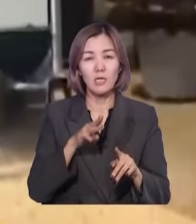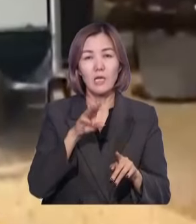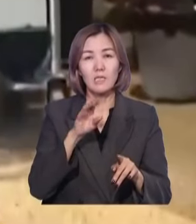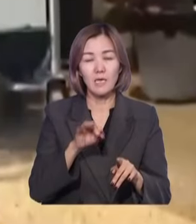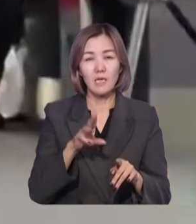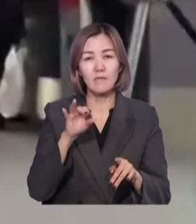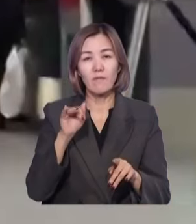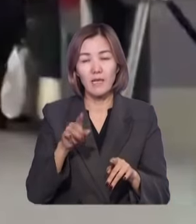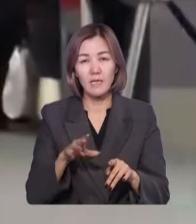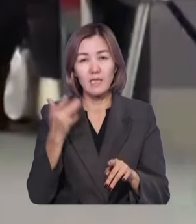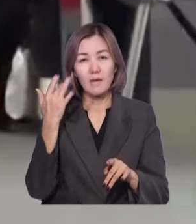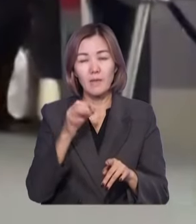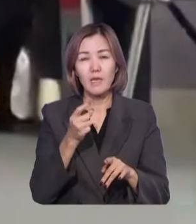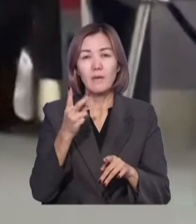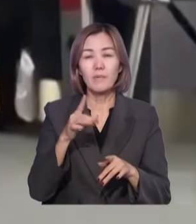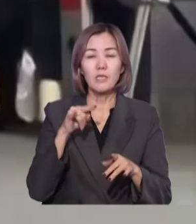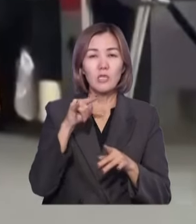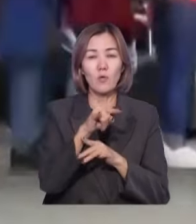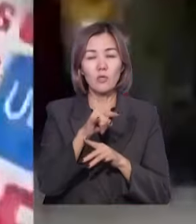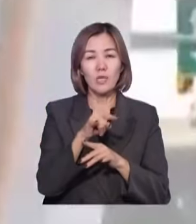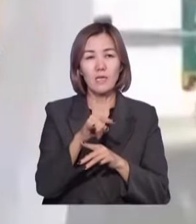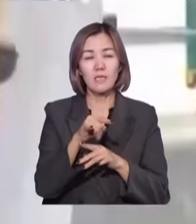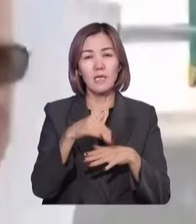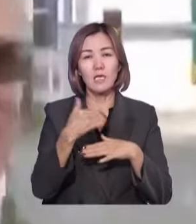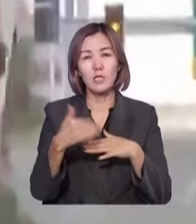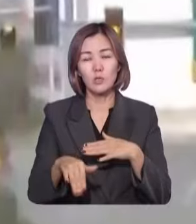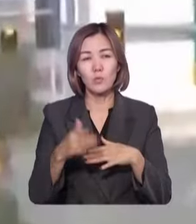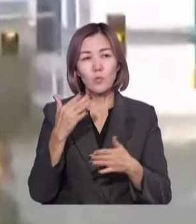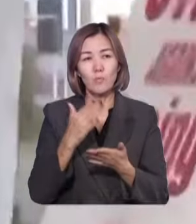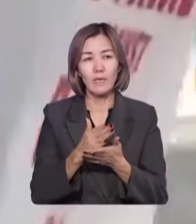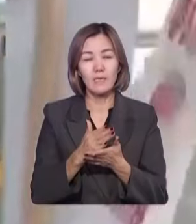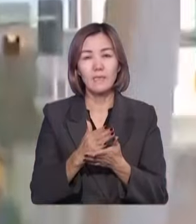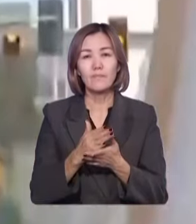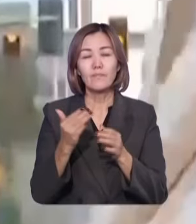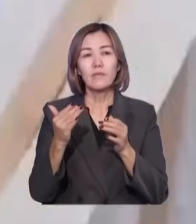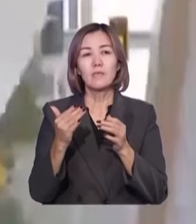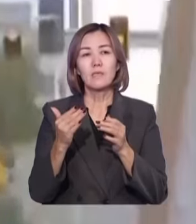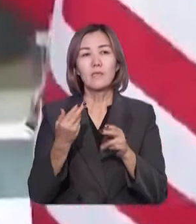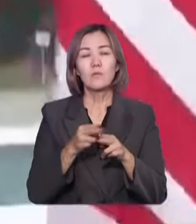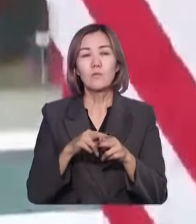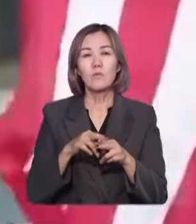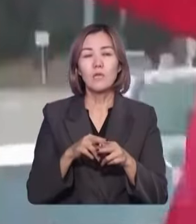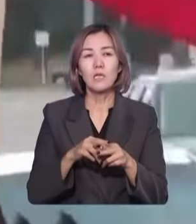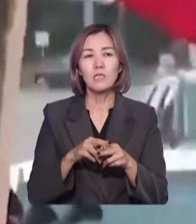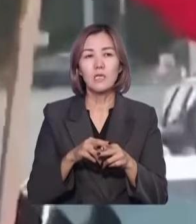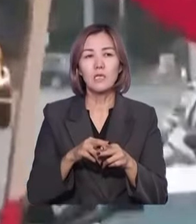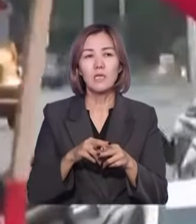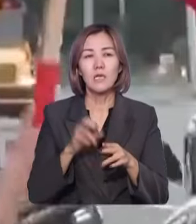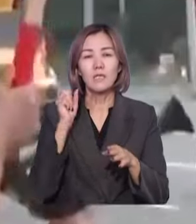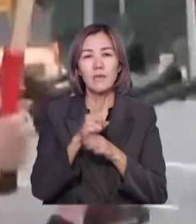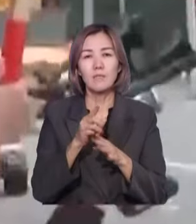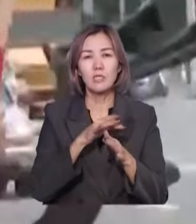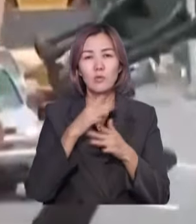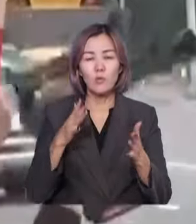Флорида штаттарындағы бірнеше әуежайларда да рейстердің кешігуі байқалады. Бұл жағдайлар көбінесе әуежайлардың жүктемесінің жоғарылауынан